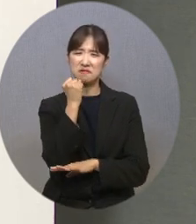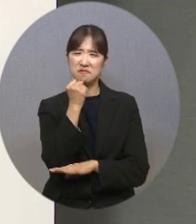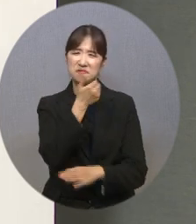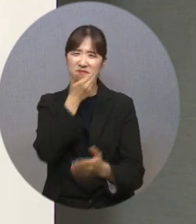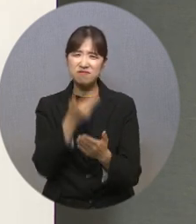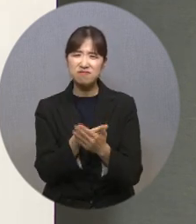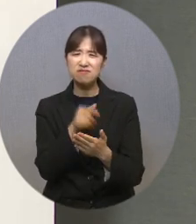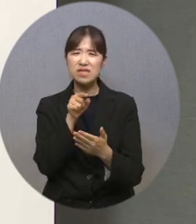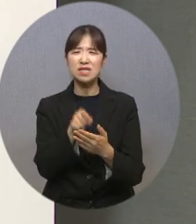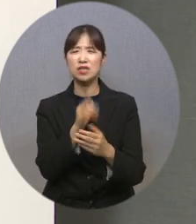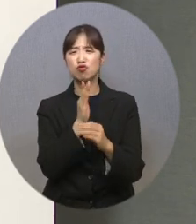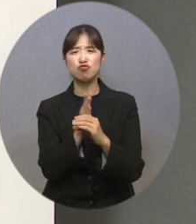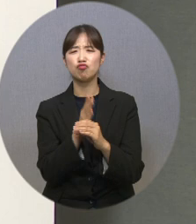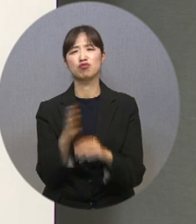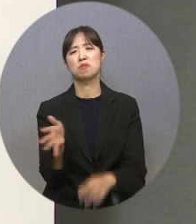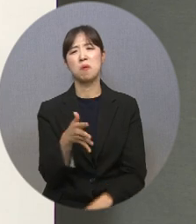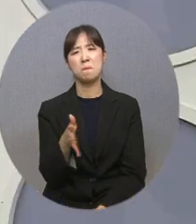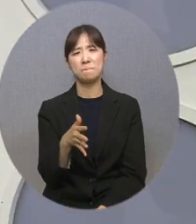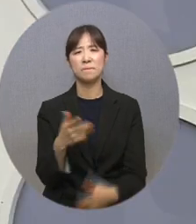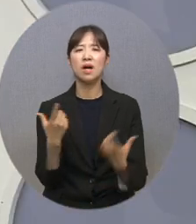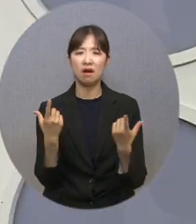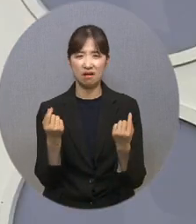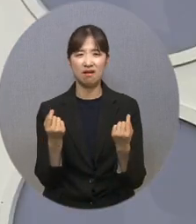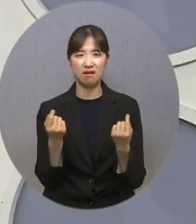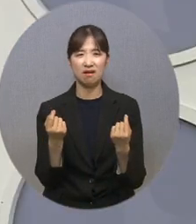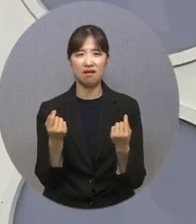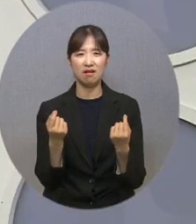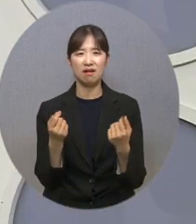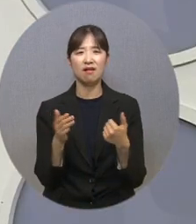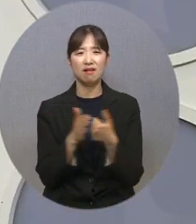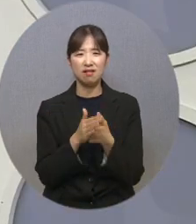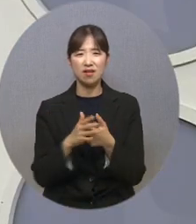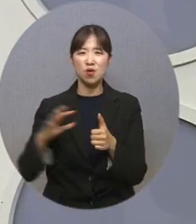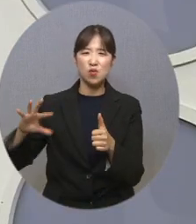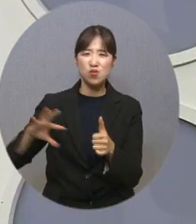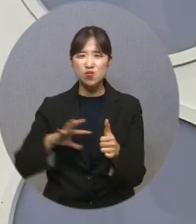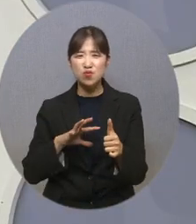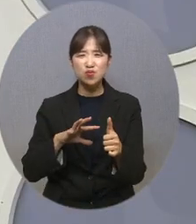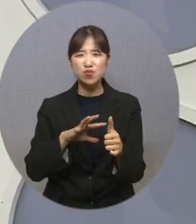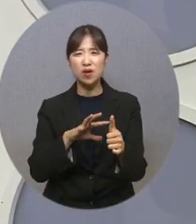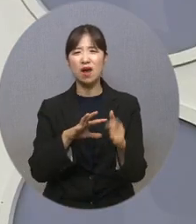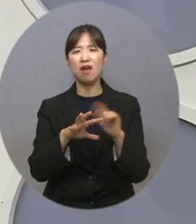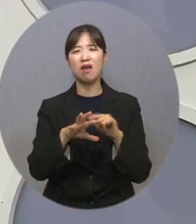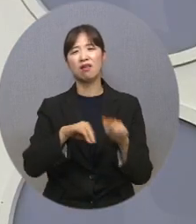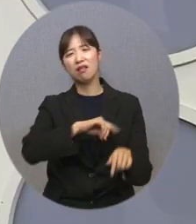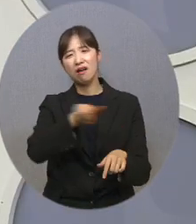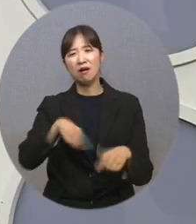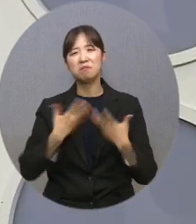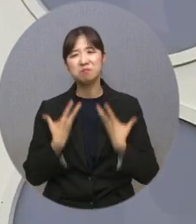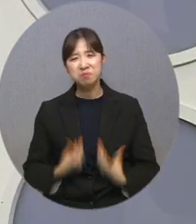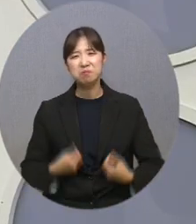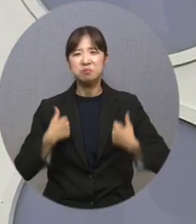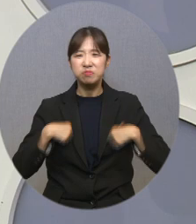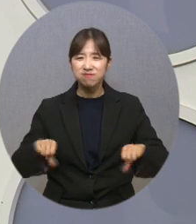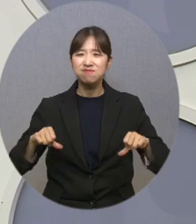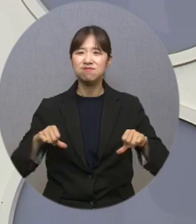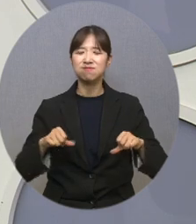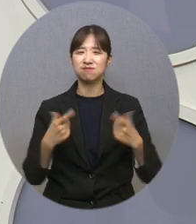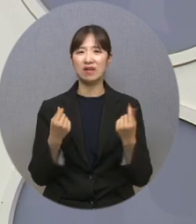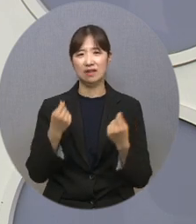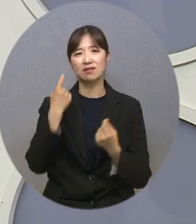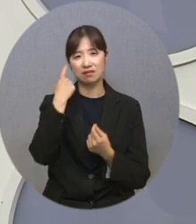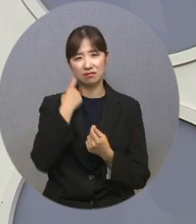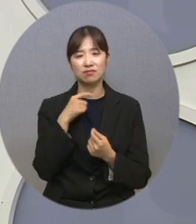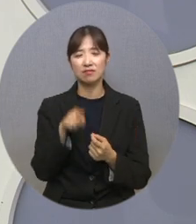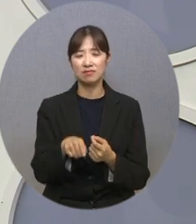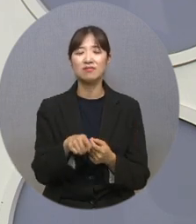구심점이 제대로 이루어지지 않는 것 같아서 추종하는 세력이 자꾸 좌절되지 않나 하는 그런 느낌을 갖는데